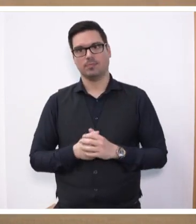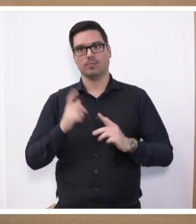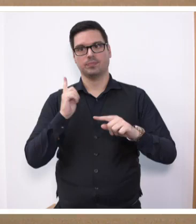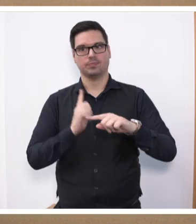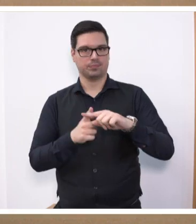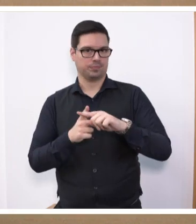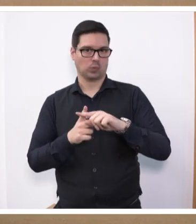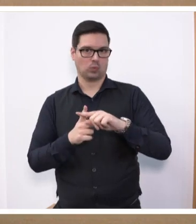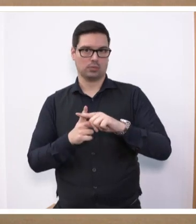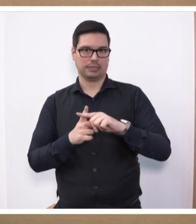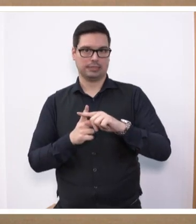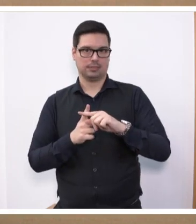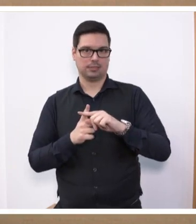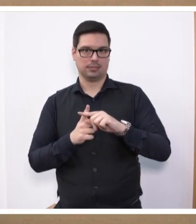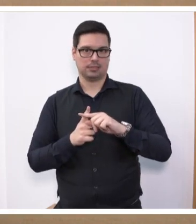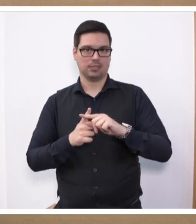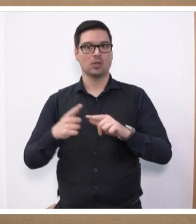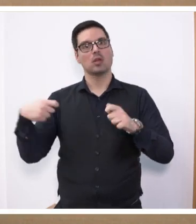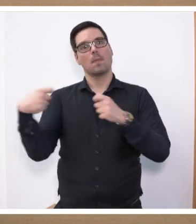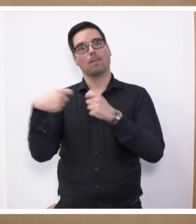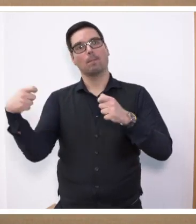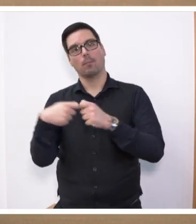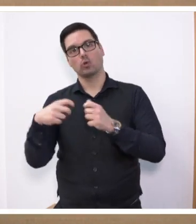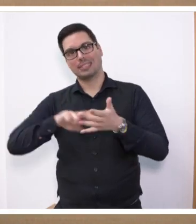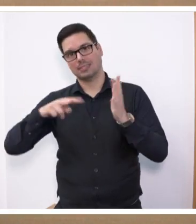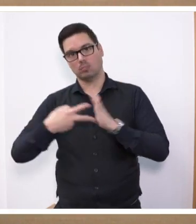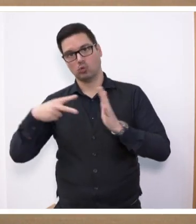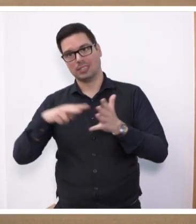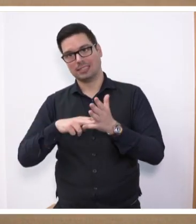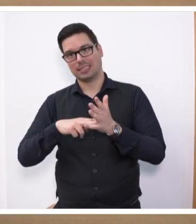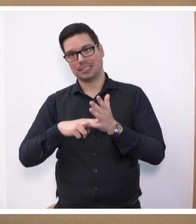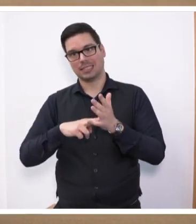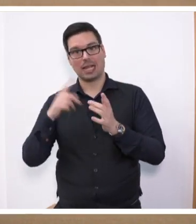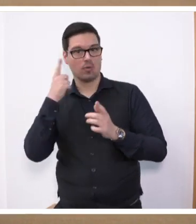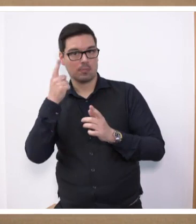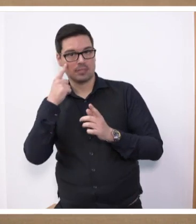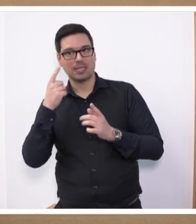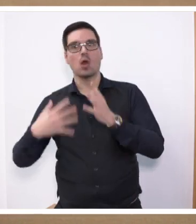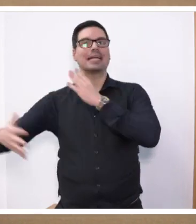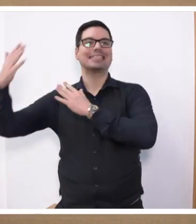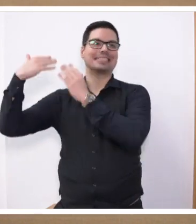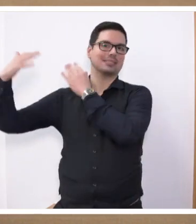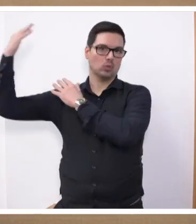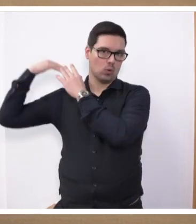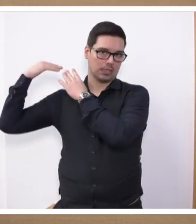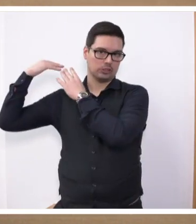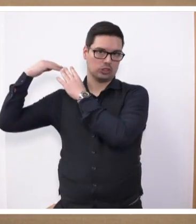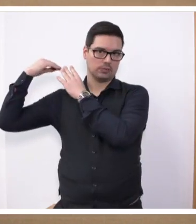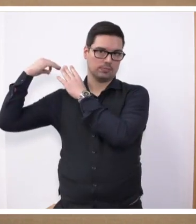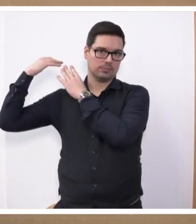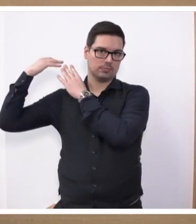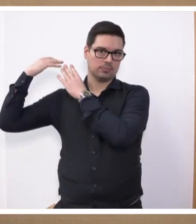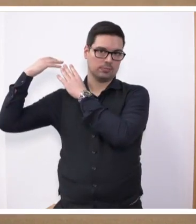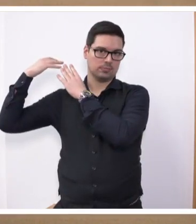ja mit Blick auf die Bundespolitik vorsichtig sein, wenn man den Begriff historisch erwähnt. Aber ich glaube, das